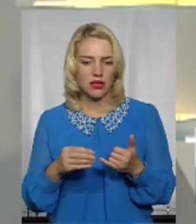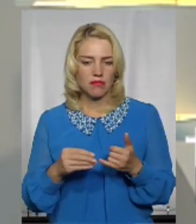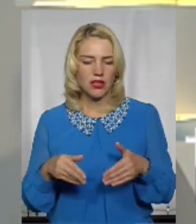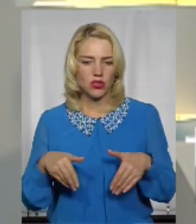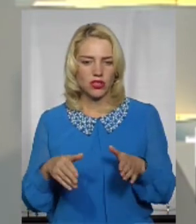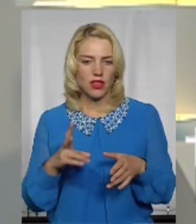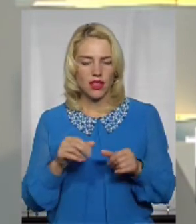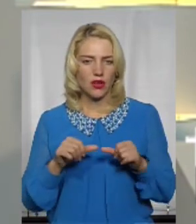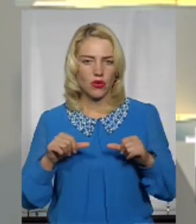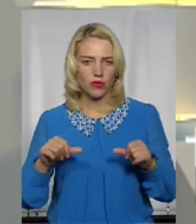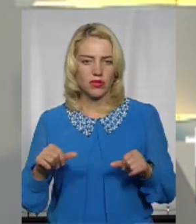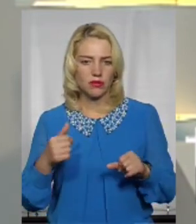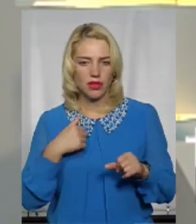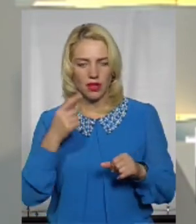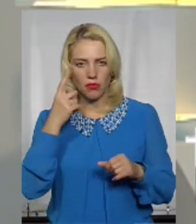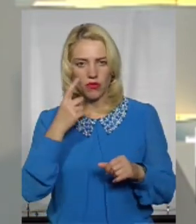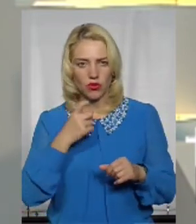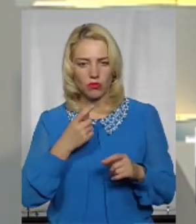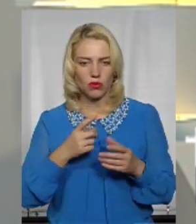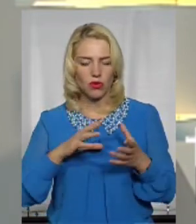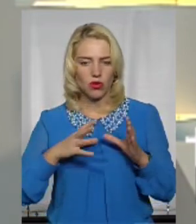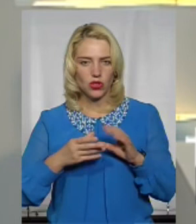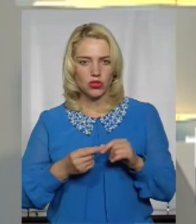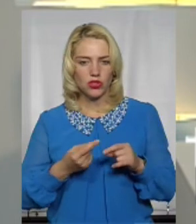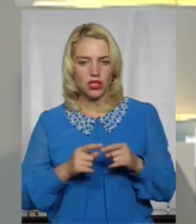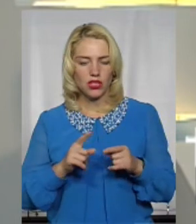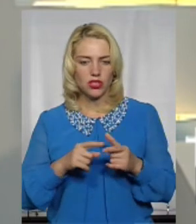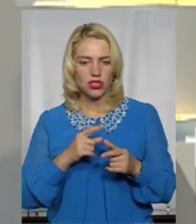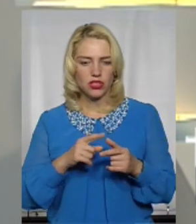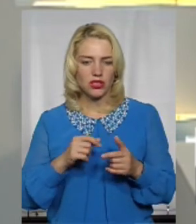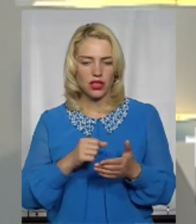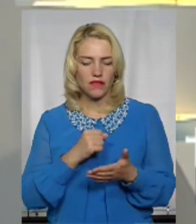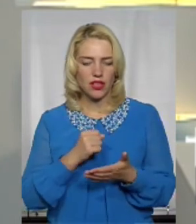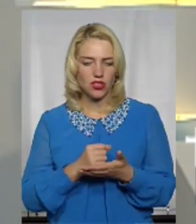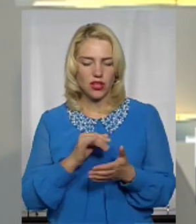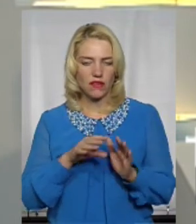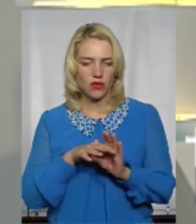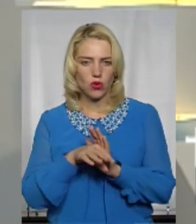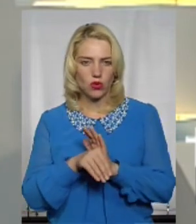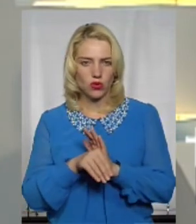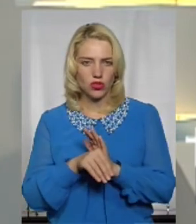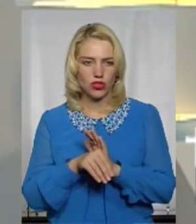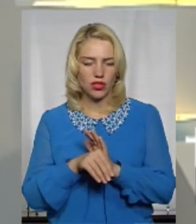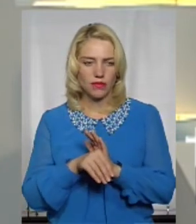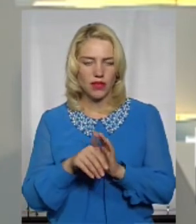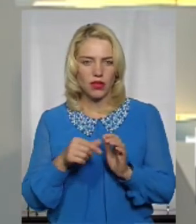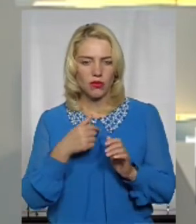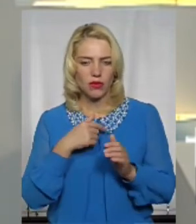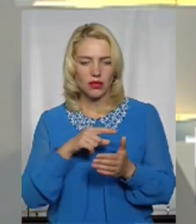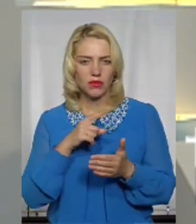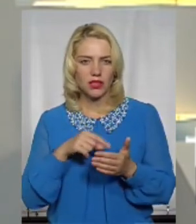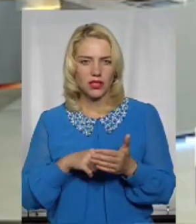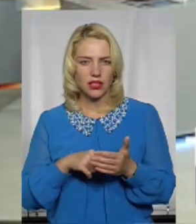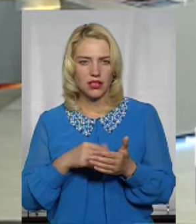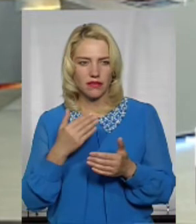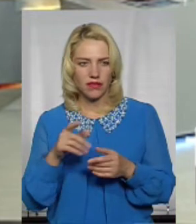ділянки на комісії мене повідомлять про результати, чи затверджено та включено це в торги. У мене запитання,